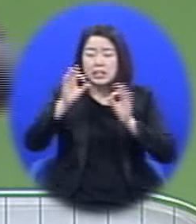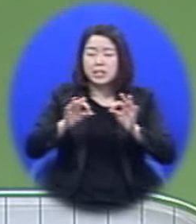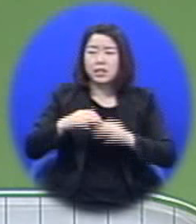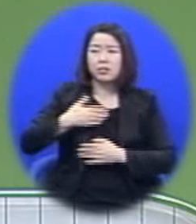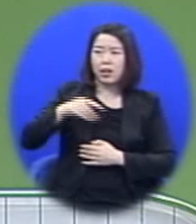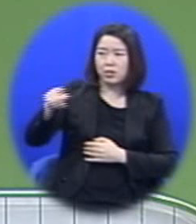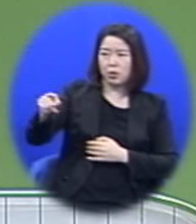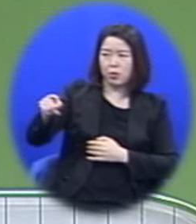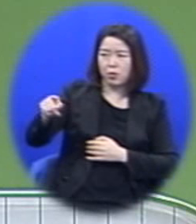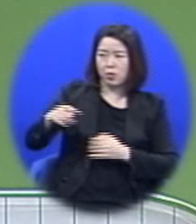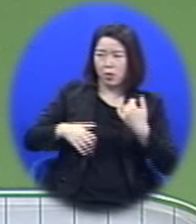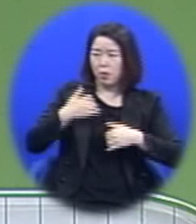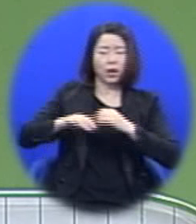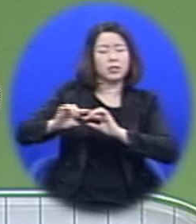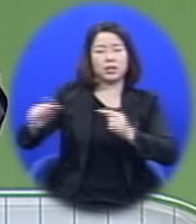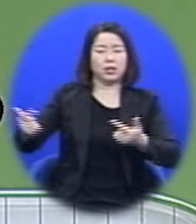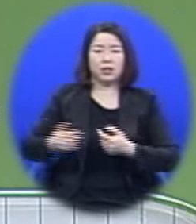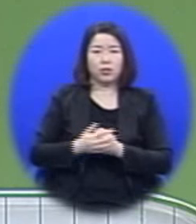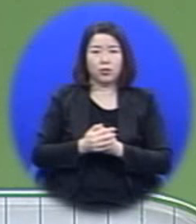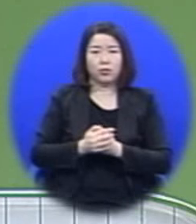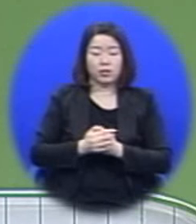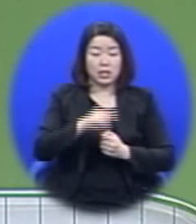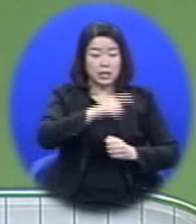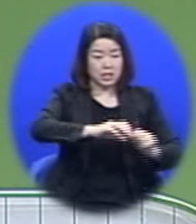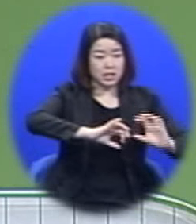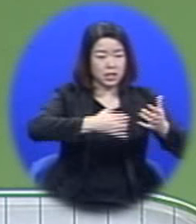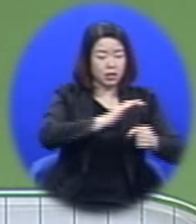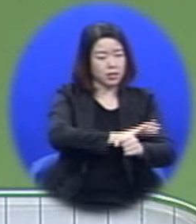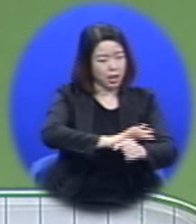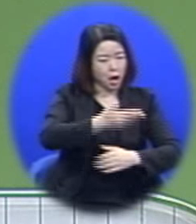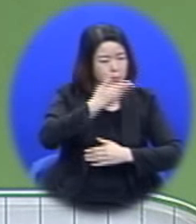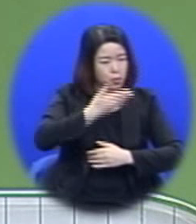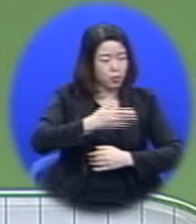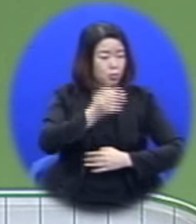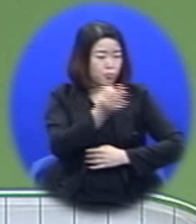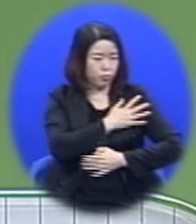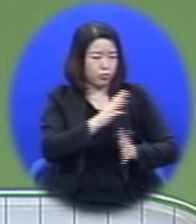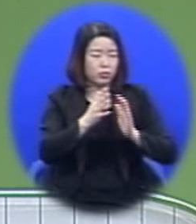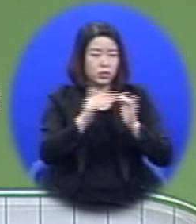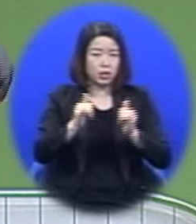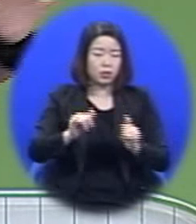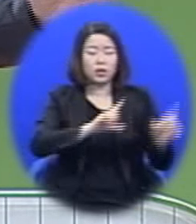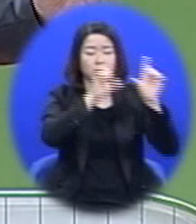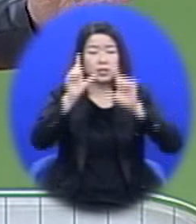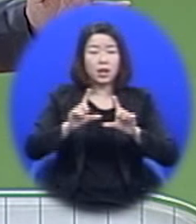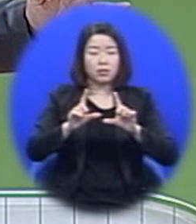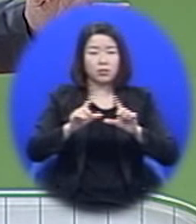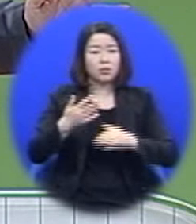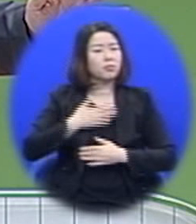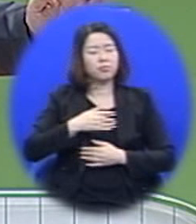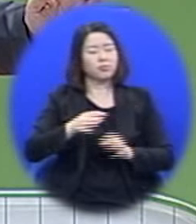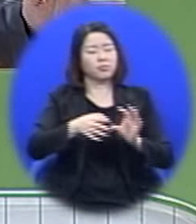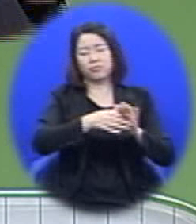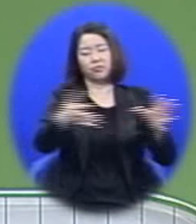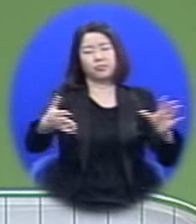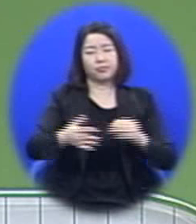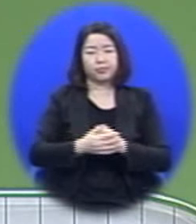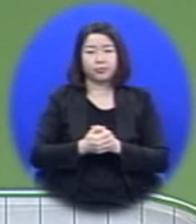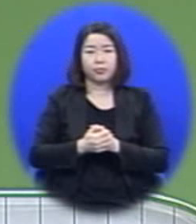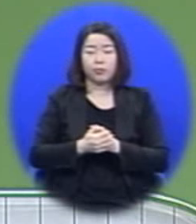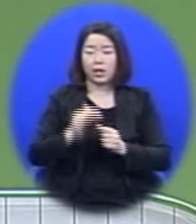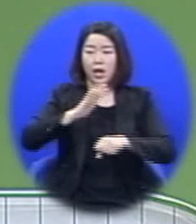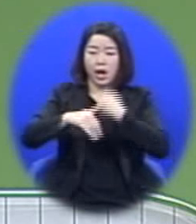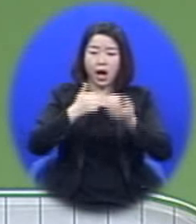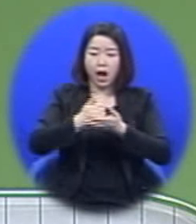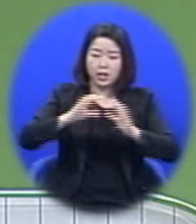별로 흥미거리도 안 돼요. 이 세상에서 잘 먹고 잘 사는 거, 더 이상 내게 관심도 없어요. 하나님의